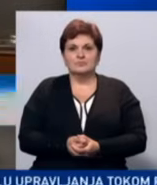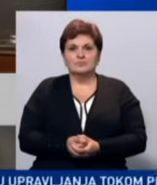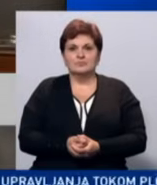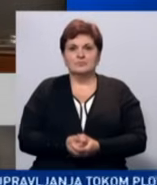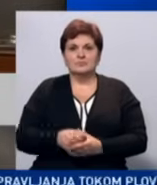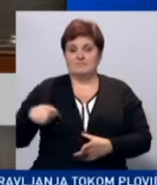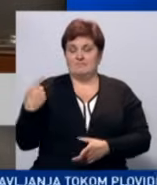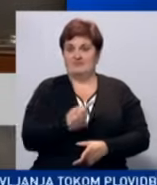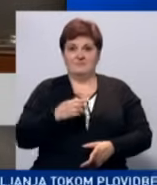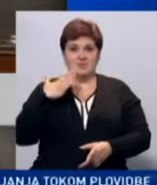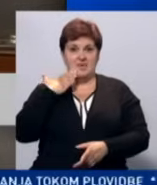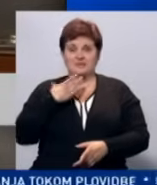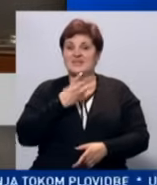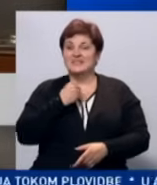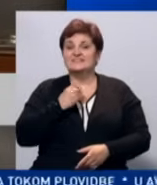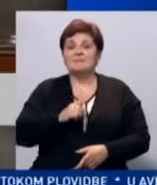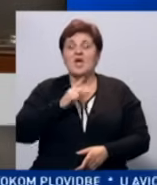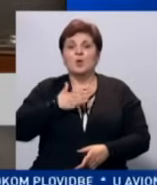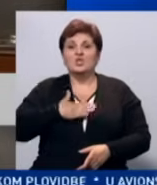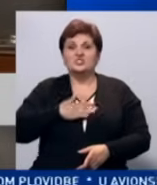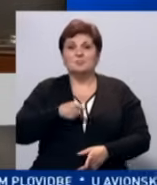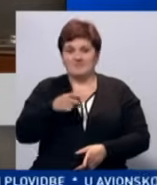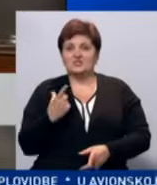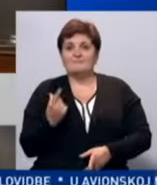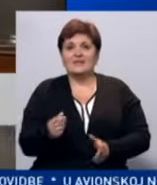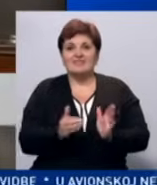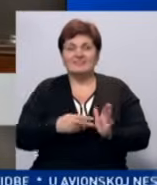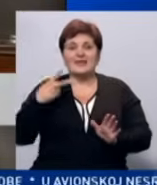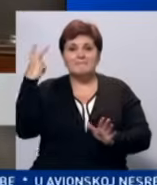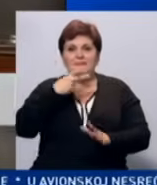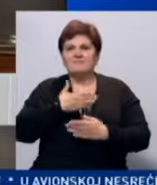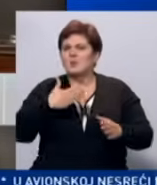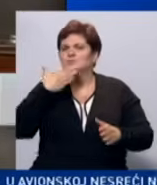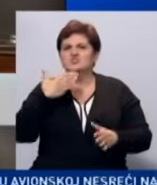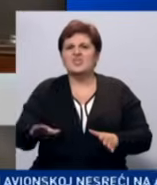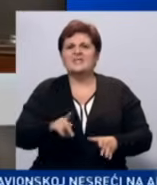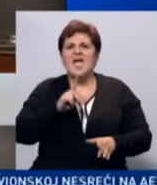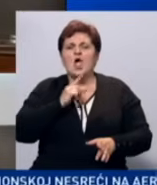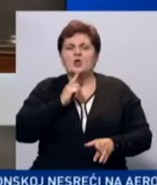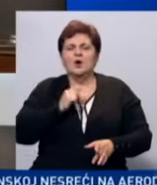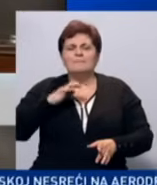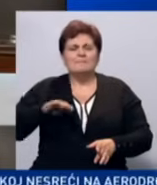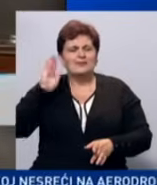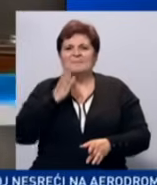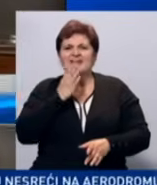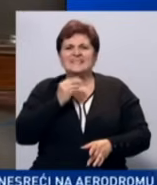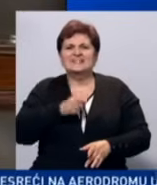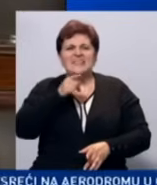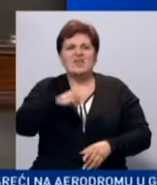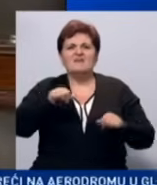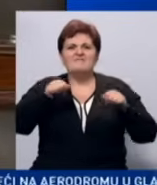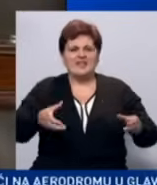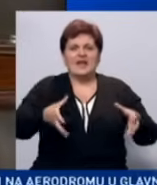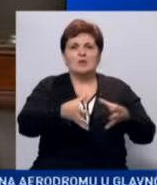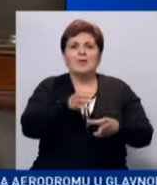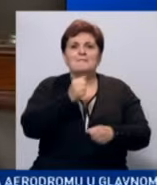Svi mi u Americi i Izraelu, kojima je stalo do našeg partnerstva, trebaju razumjeti ogromnu štetu koju premijer Netanjahu i njegova ekstremistička vladajuća